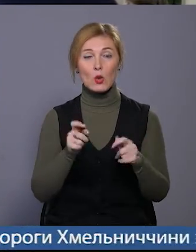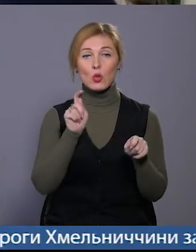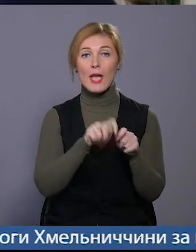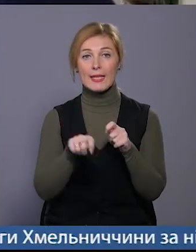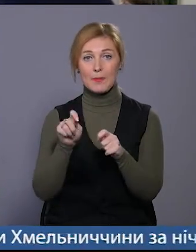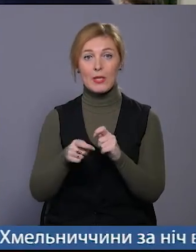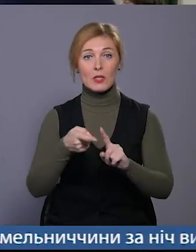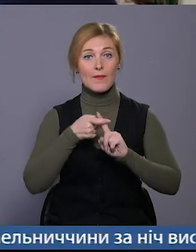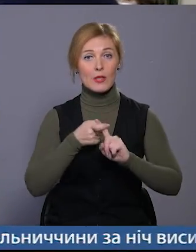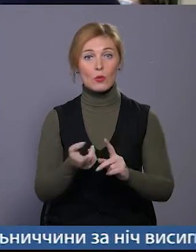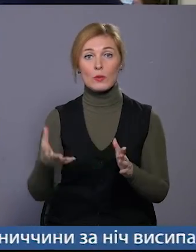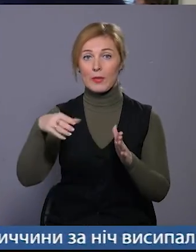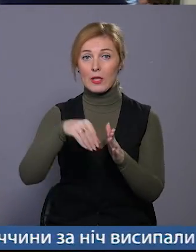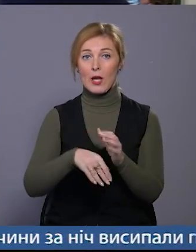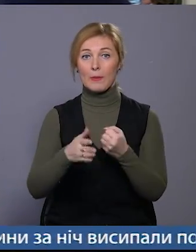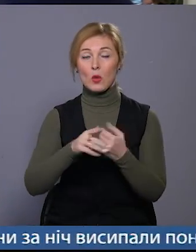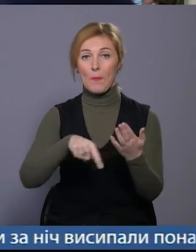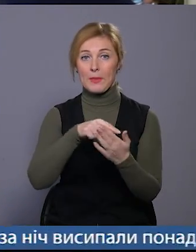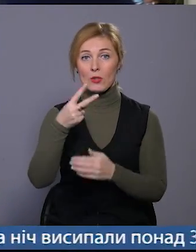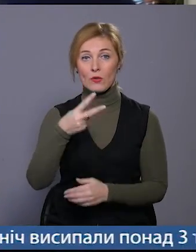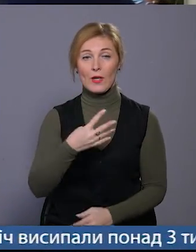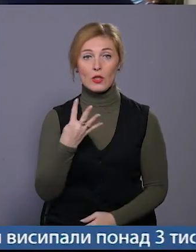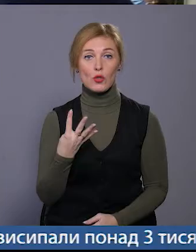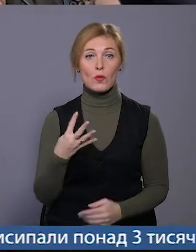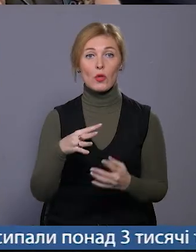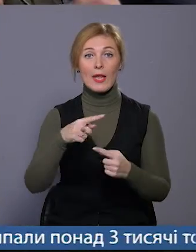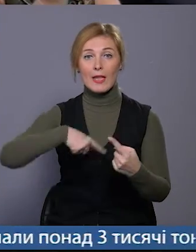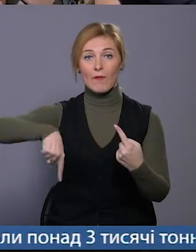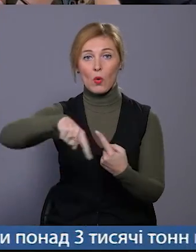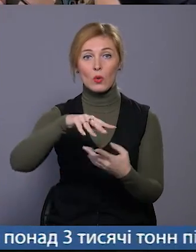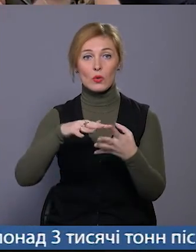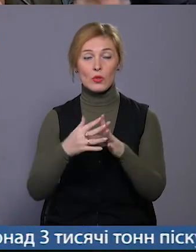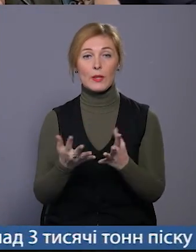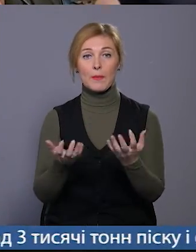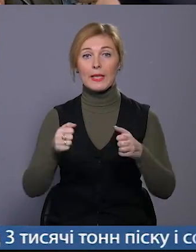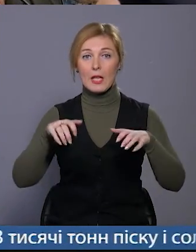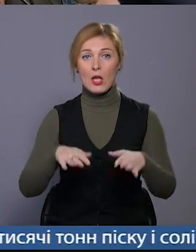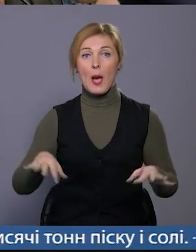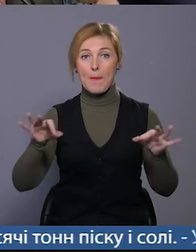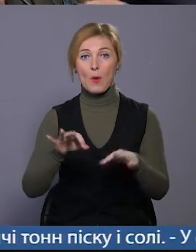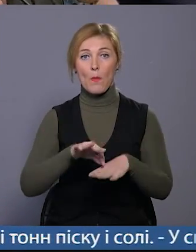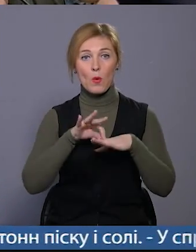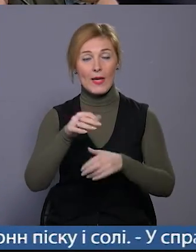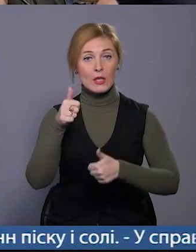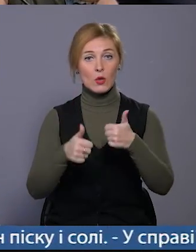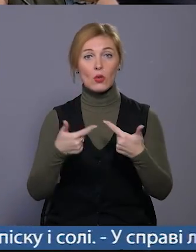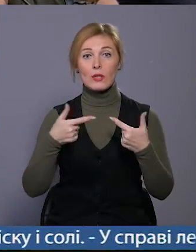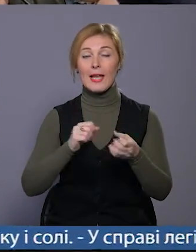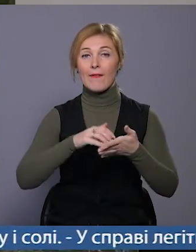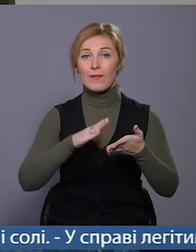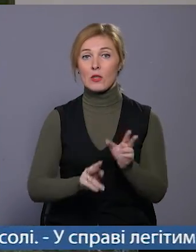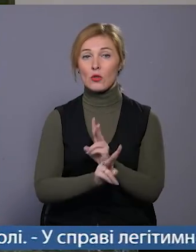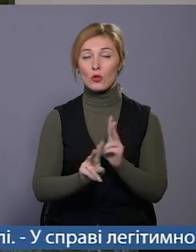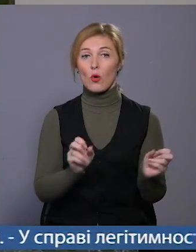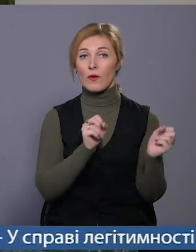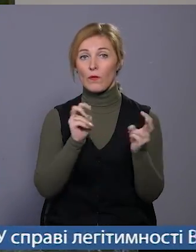експертів. У зв'язку із приєднанням до міста 24 навколишніх сіл, члени виконкому прийняли рішення про проведення конкурсу, де визначать, хто